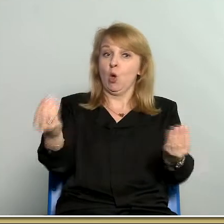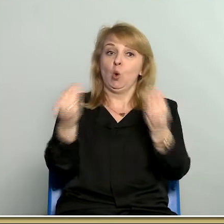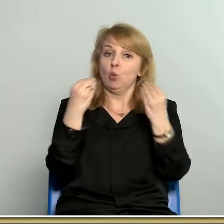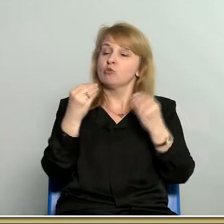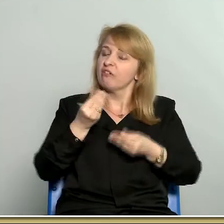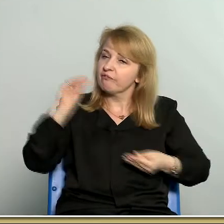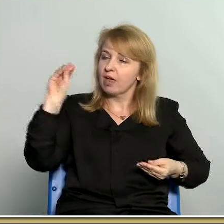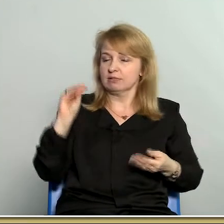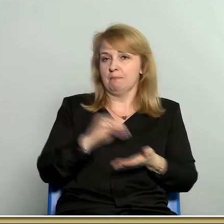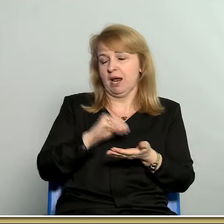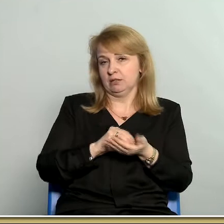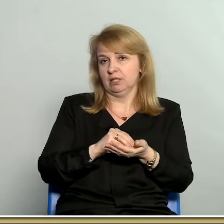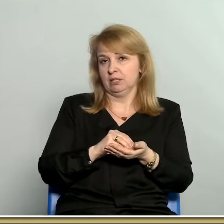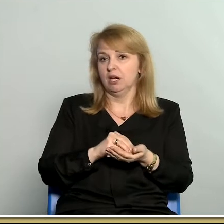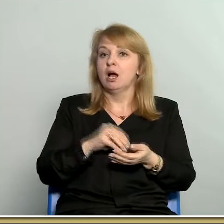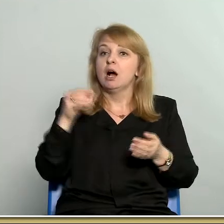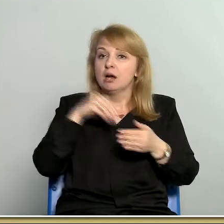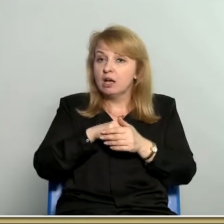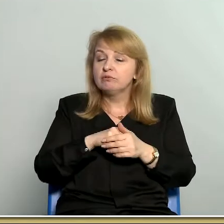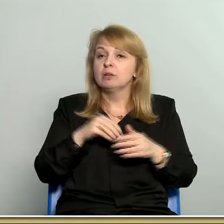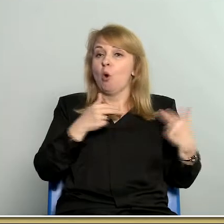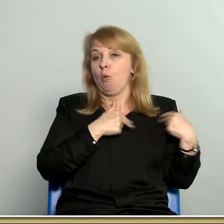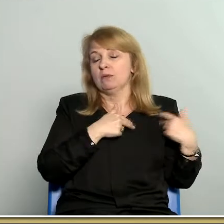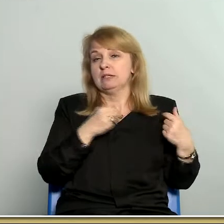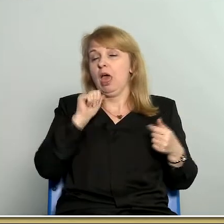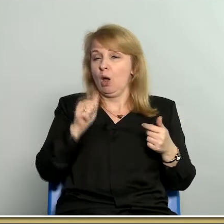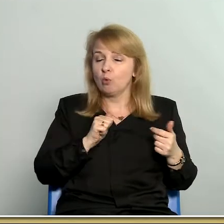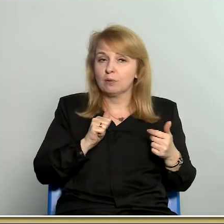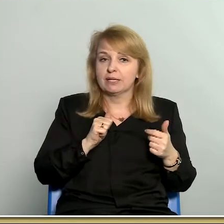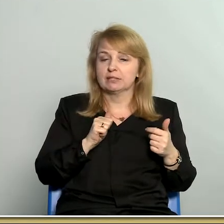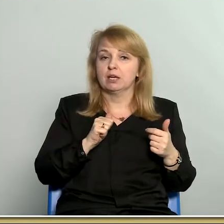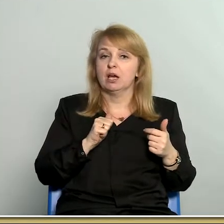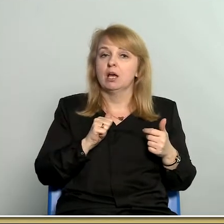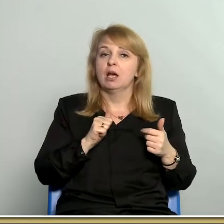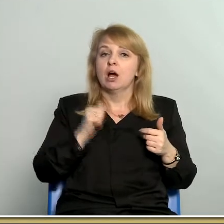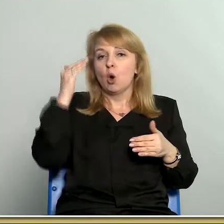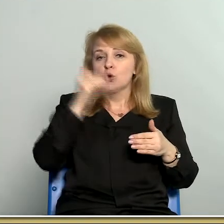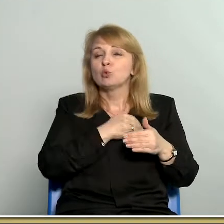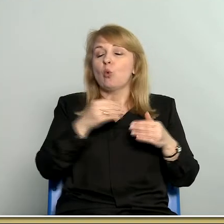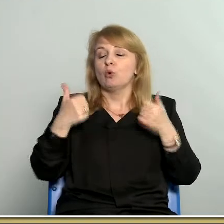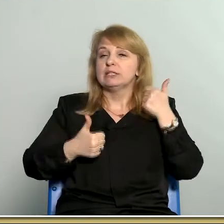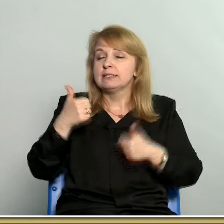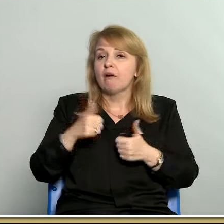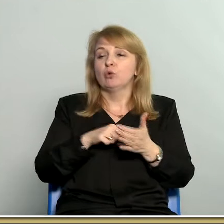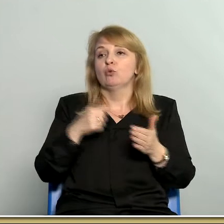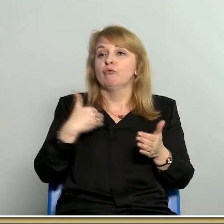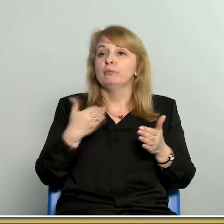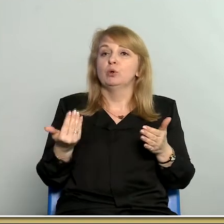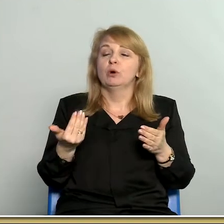Mamy tutaj staże i praktyki i na to stawia Komisja Europejska uczniów szkół zawodowych w